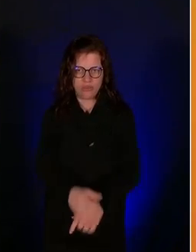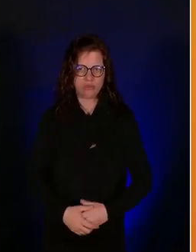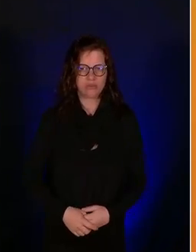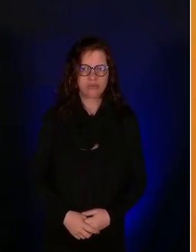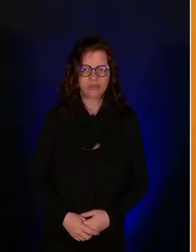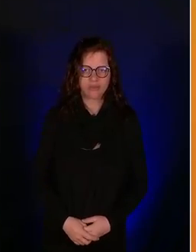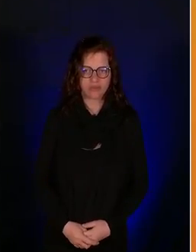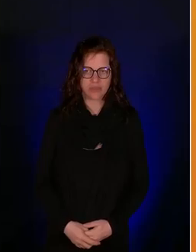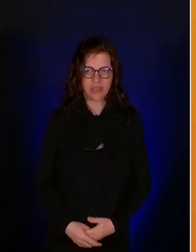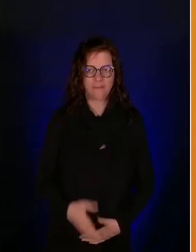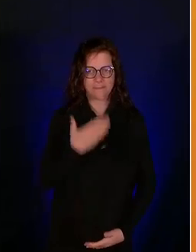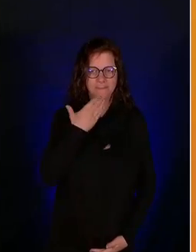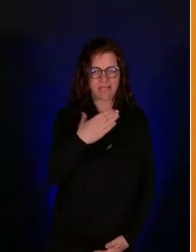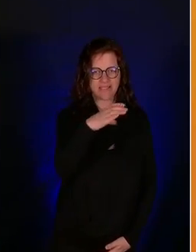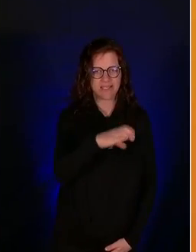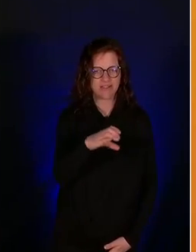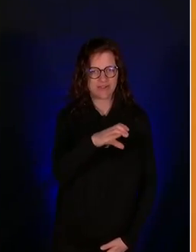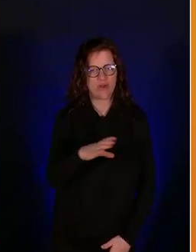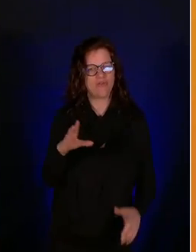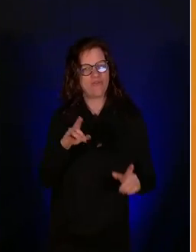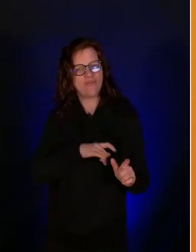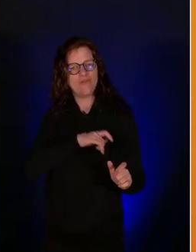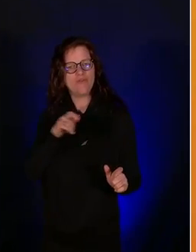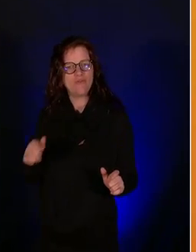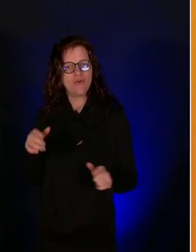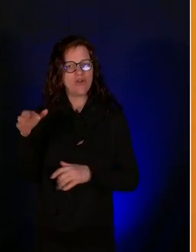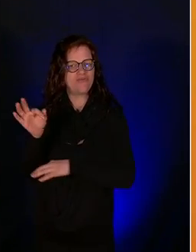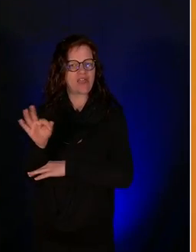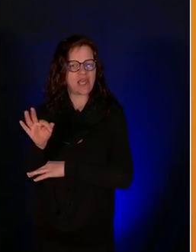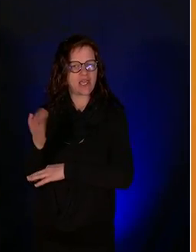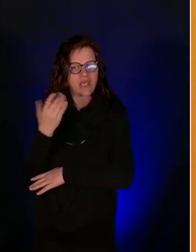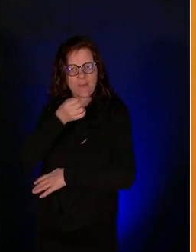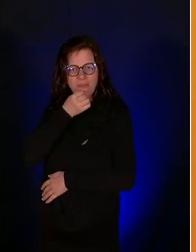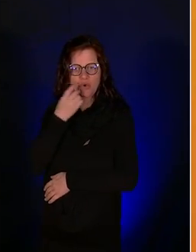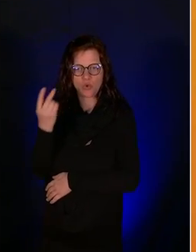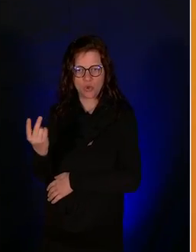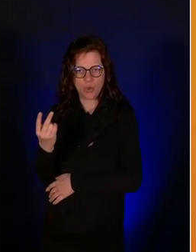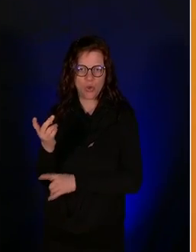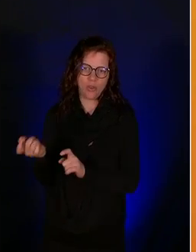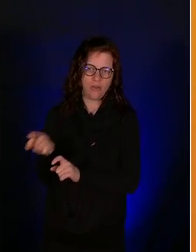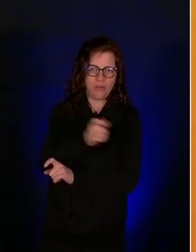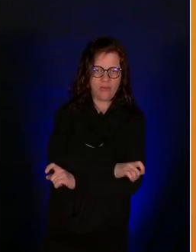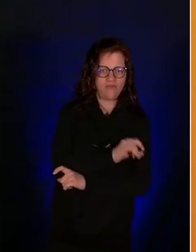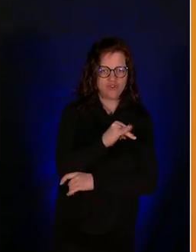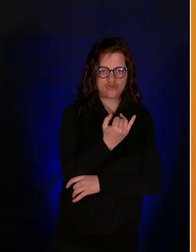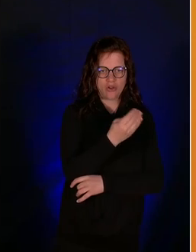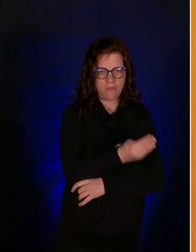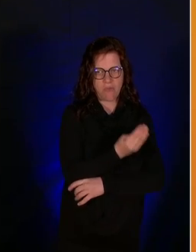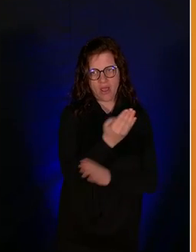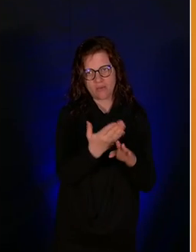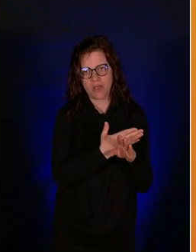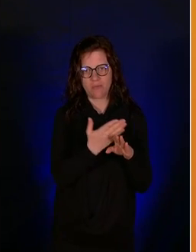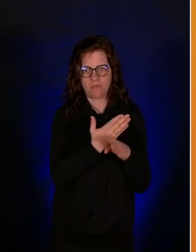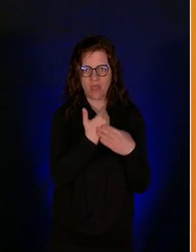Merci Christophe. Donc c'est Frédéric au micro 2 et Jean-Marc Servelle se prépare au micro 3.